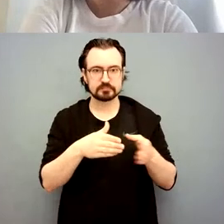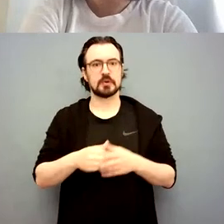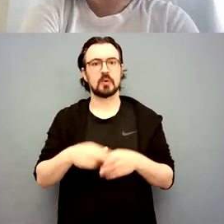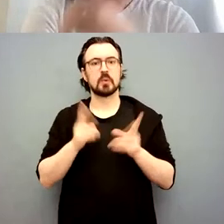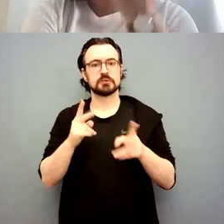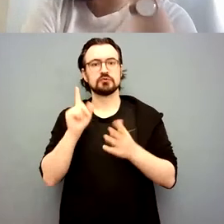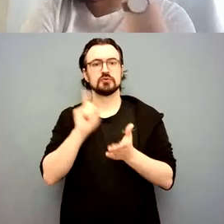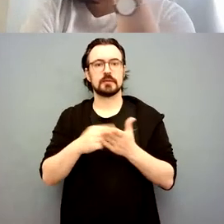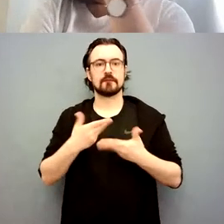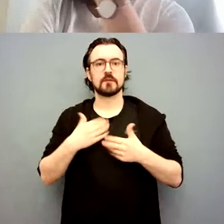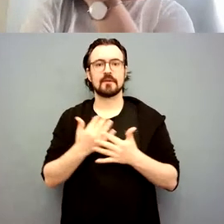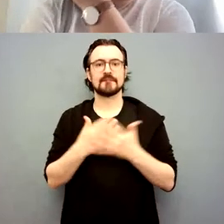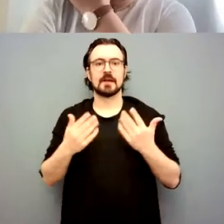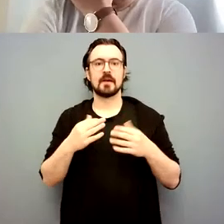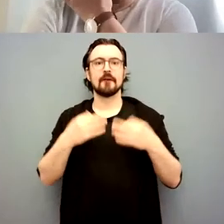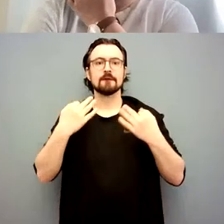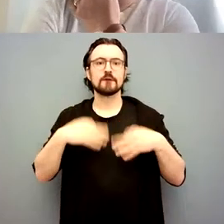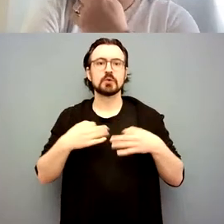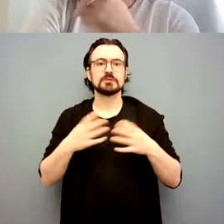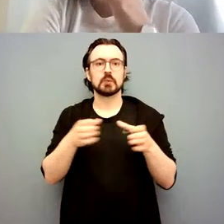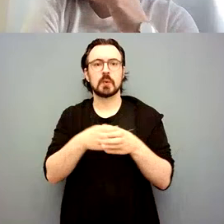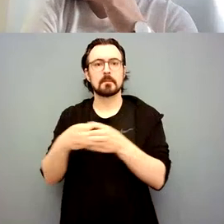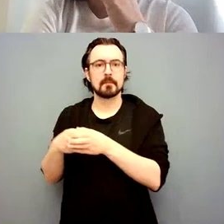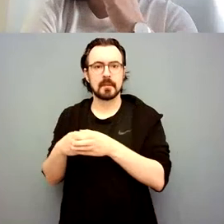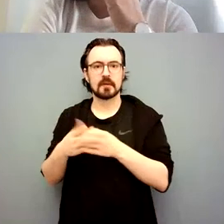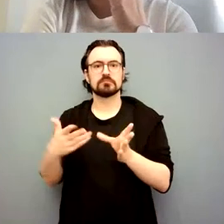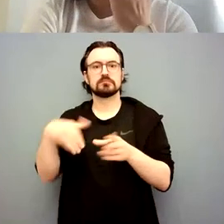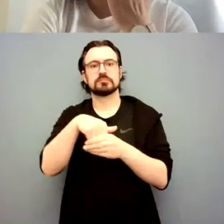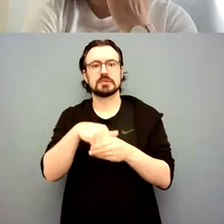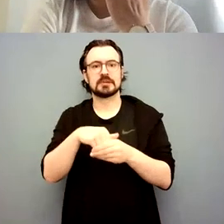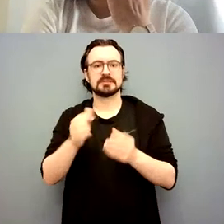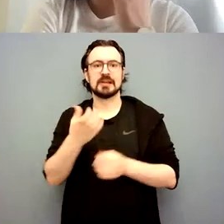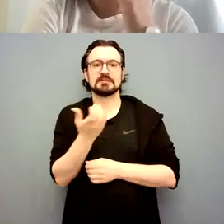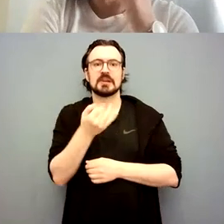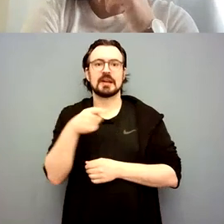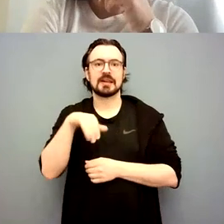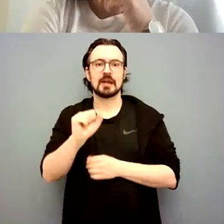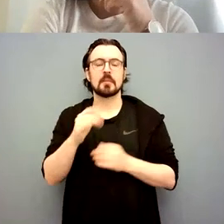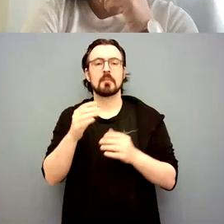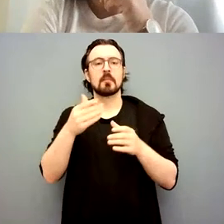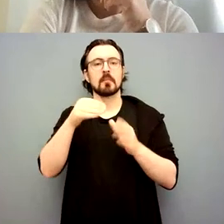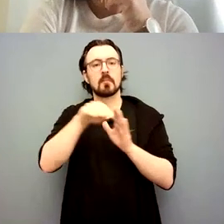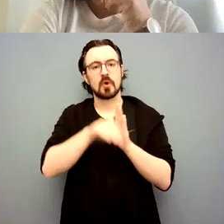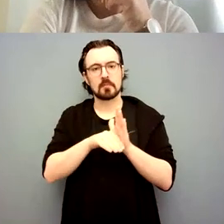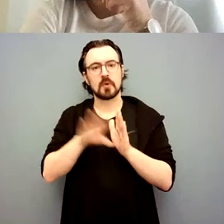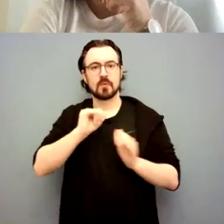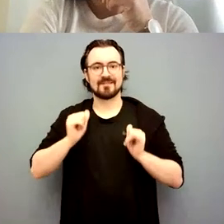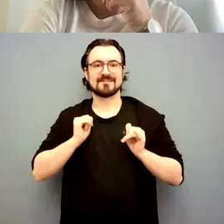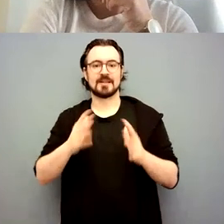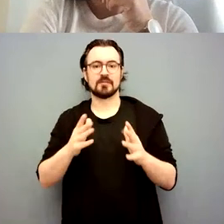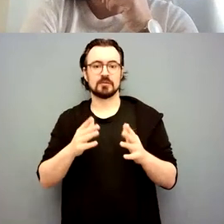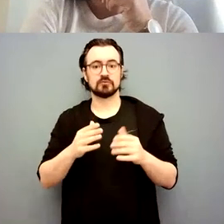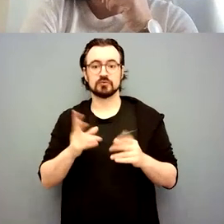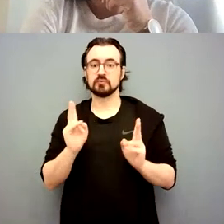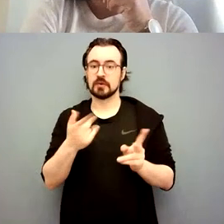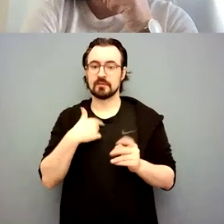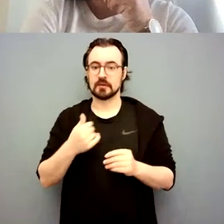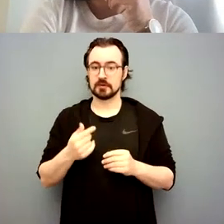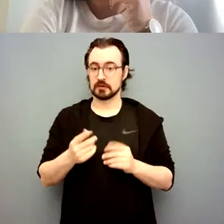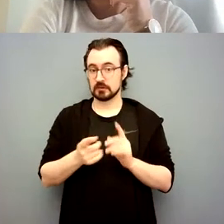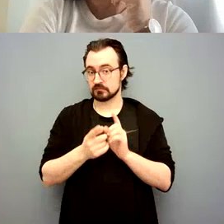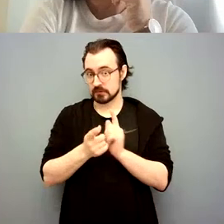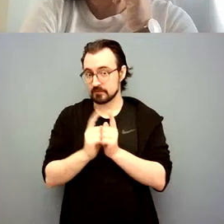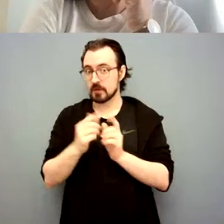få flera i funkisgruppen att delta i screeningprogrammet, så är det självklart så att vi uppenbarligen behöver